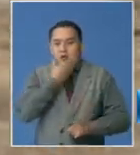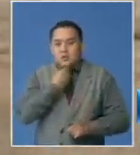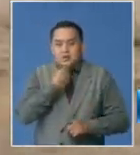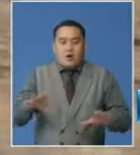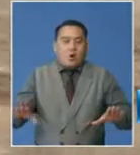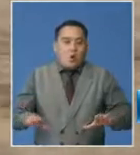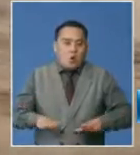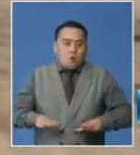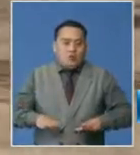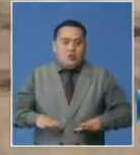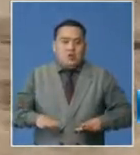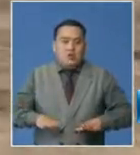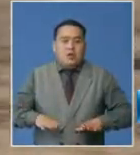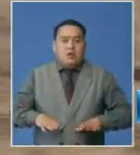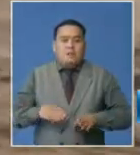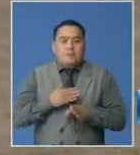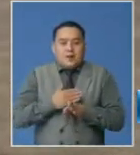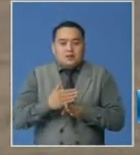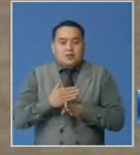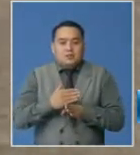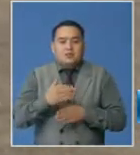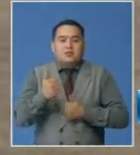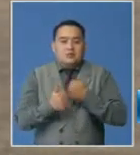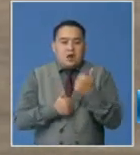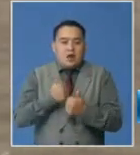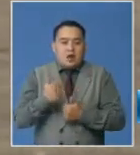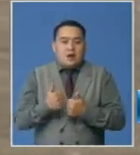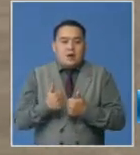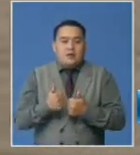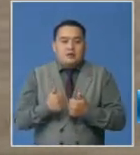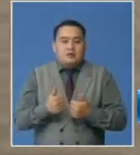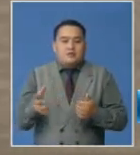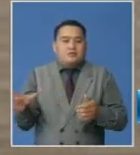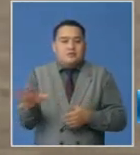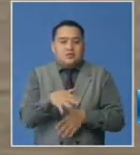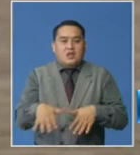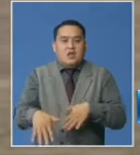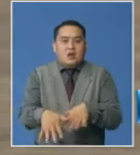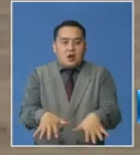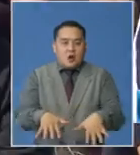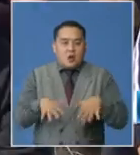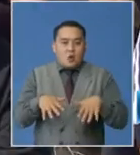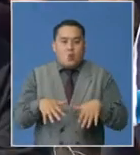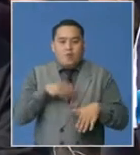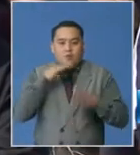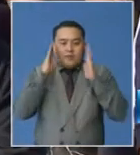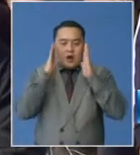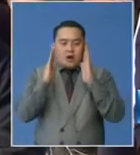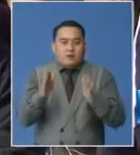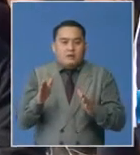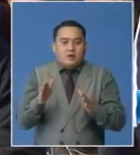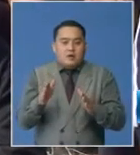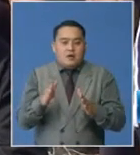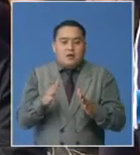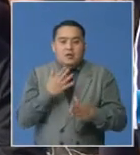статными наездниками медленной поступью вышли на дистанцию. Мгновенно они приковали к себе всеобщее внимание. И это неудивительно. Все, без исключения